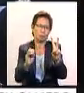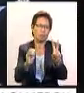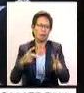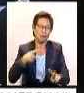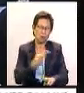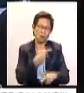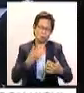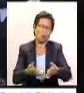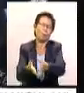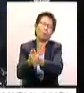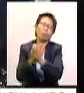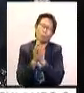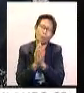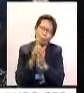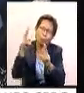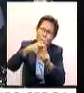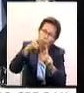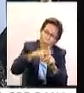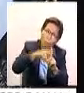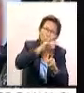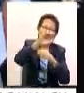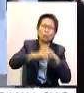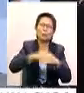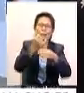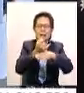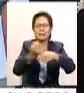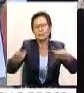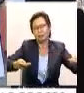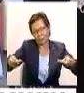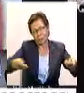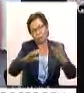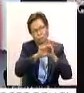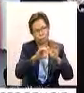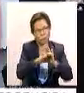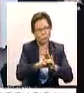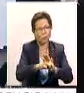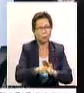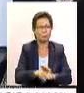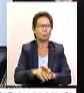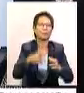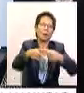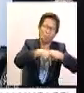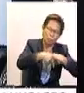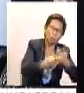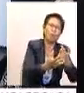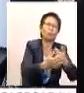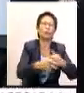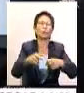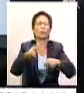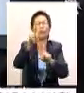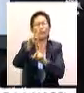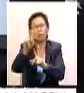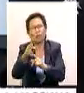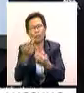Kita telah memohon supaya semua industri kereta ni, iaitu pemilik industri macam company-company Proton, Volvo semua ni,